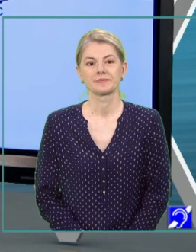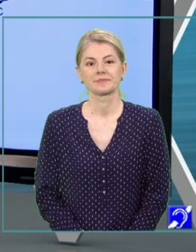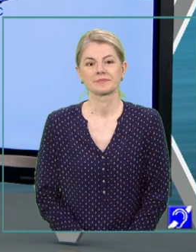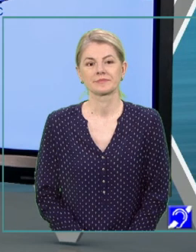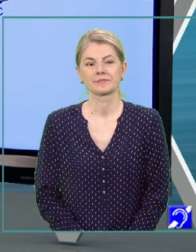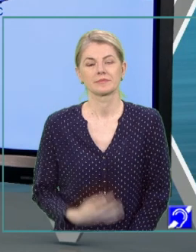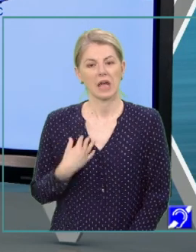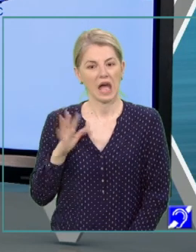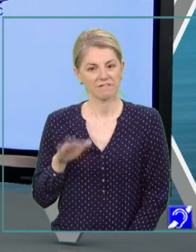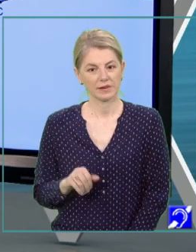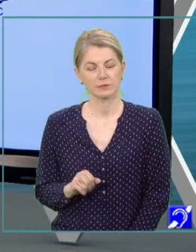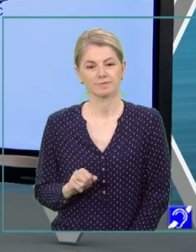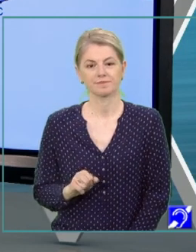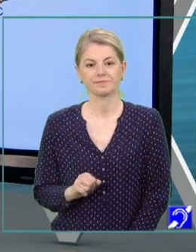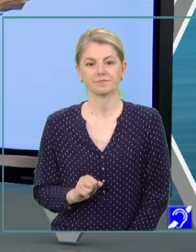Îl avem.